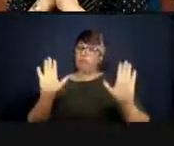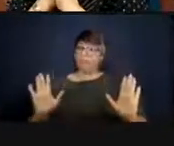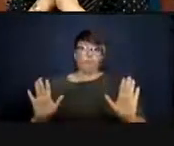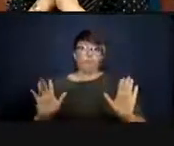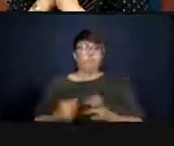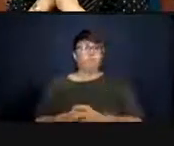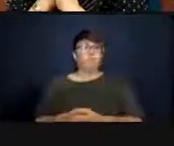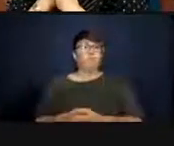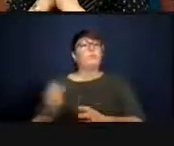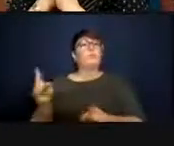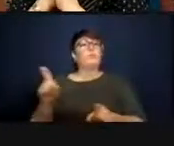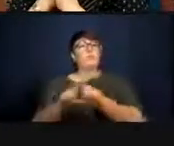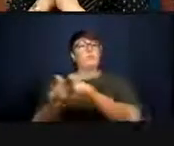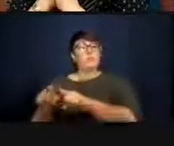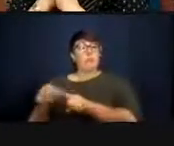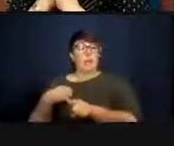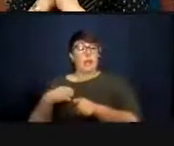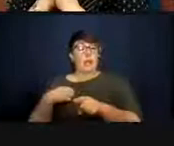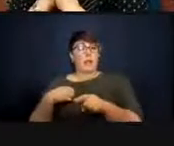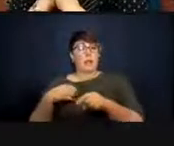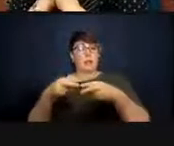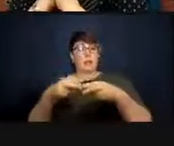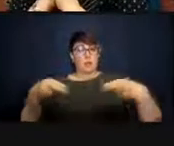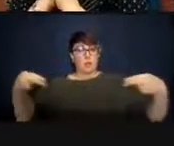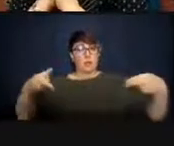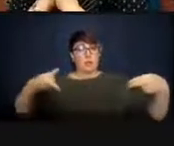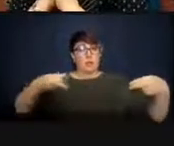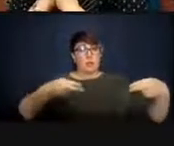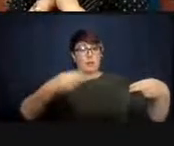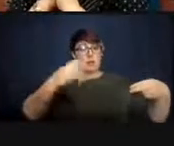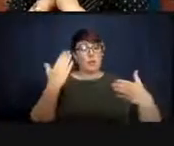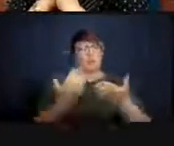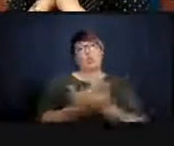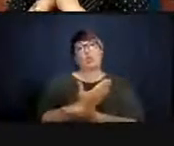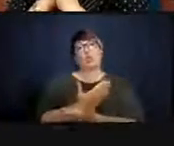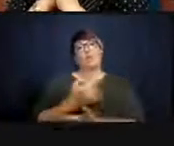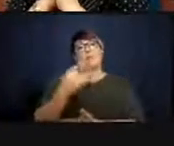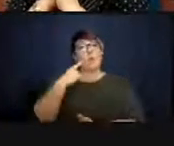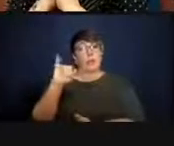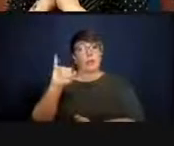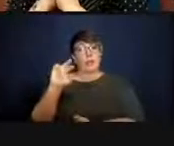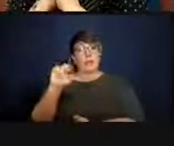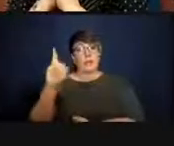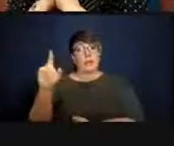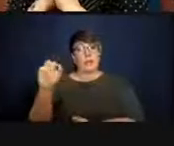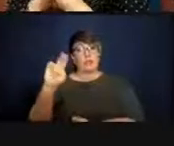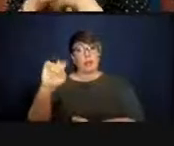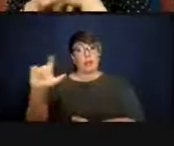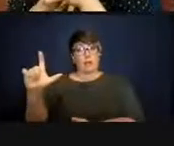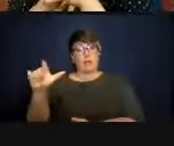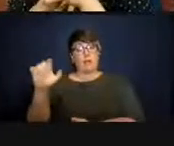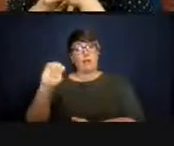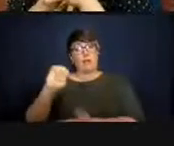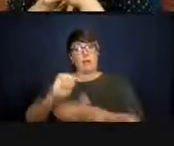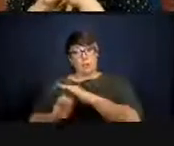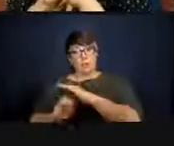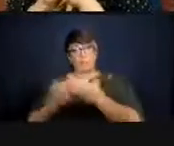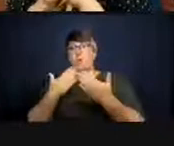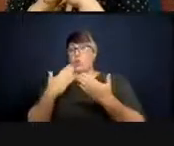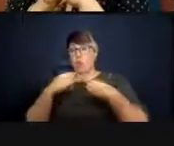ambayo ningependa kusema. Kwa kweli tumekuwa na